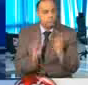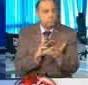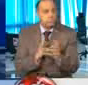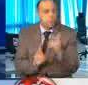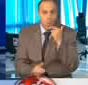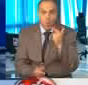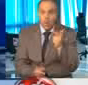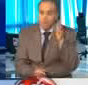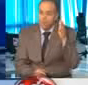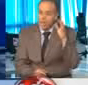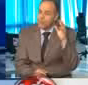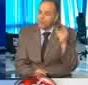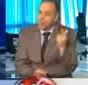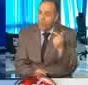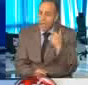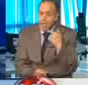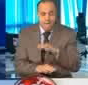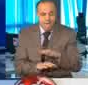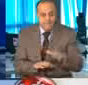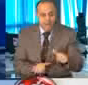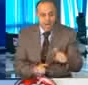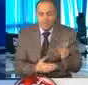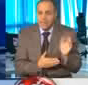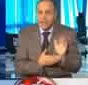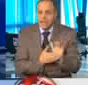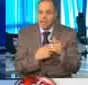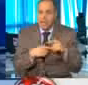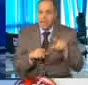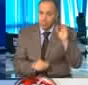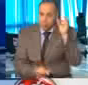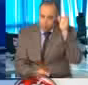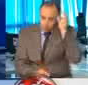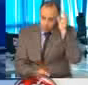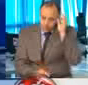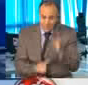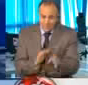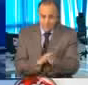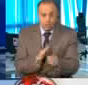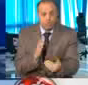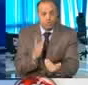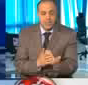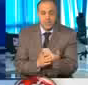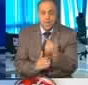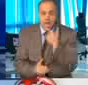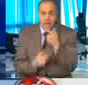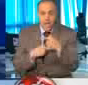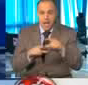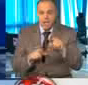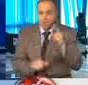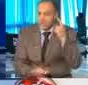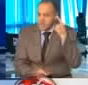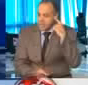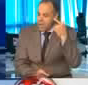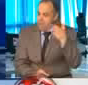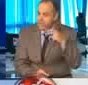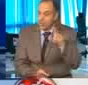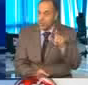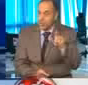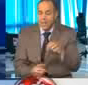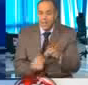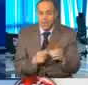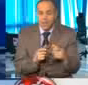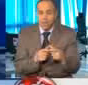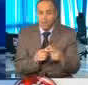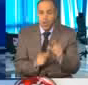لأي مستقبل؟ الاختتام كان بتقديم إعلان تونس نحو انطلاقة جديدة للإعلام السمعي والبصري